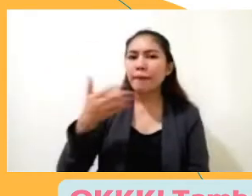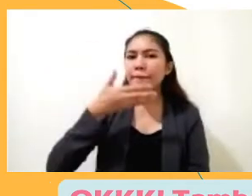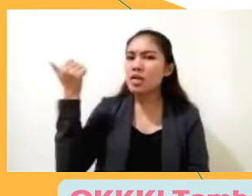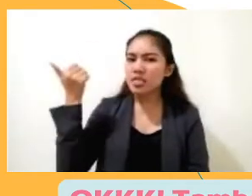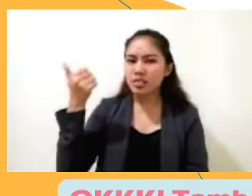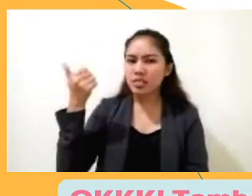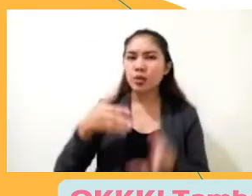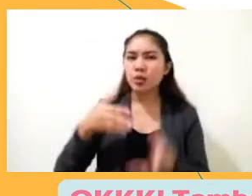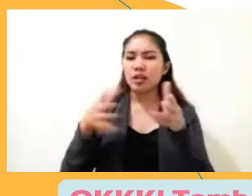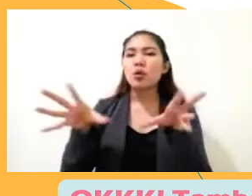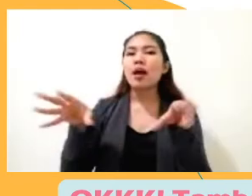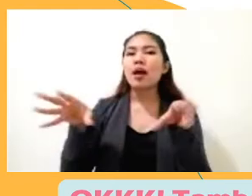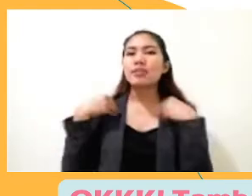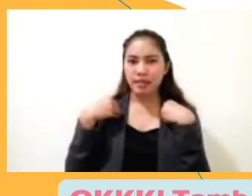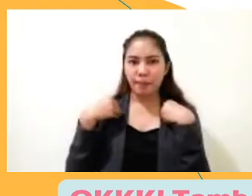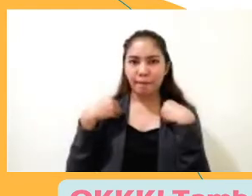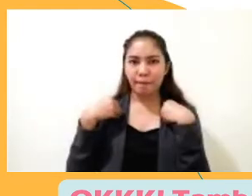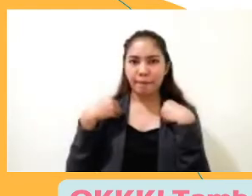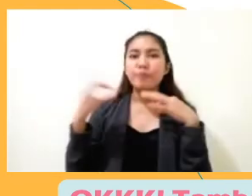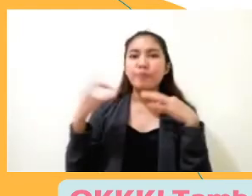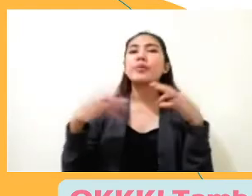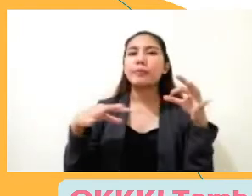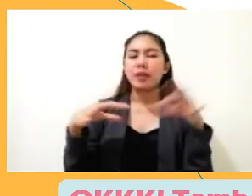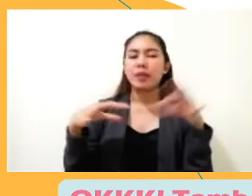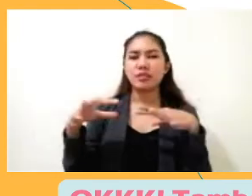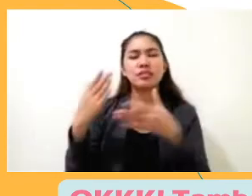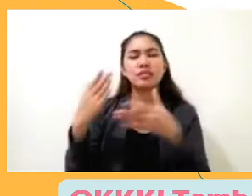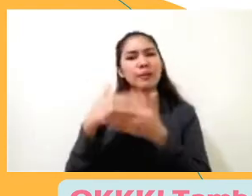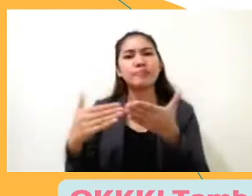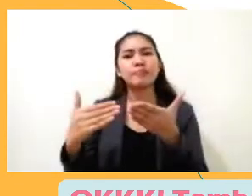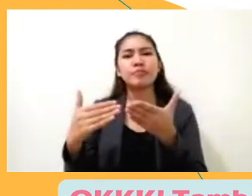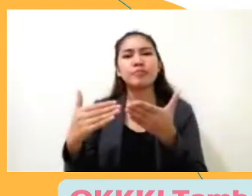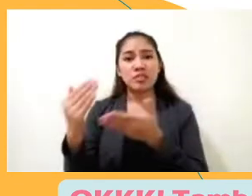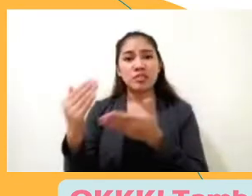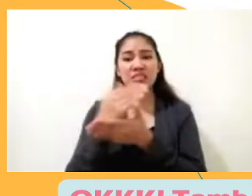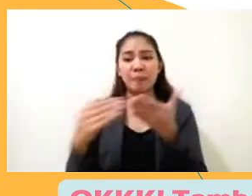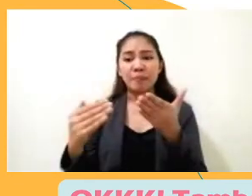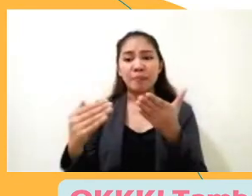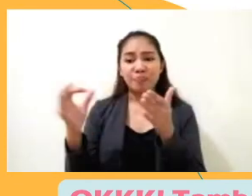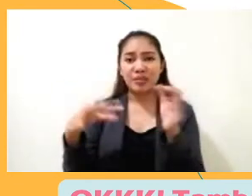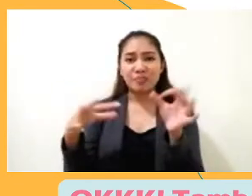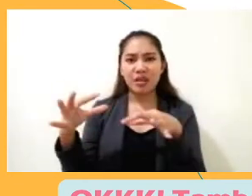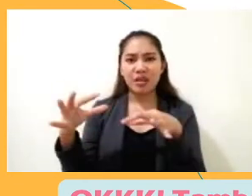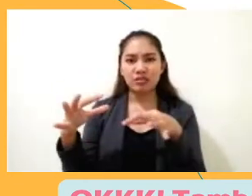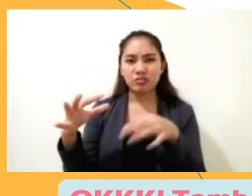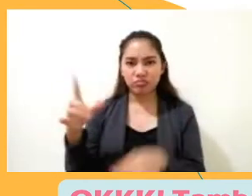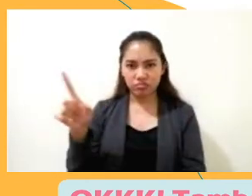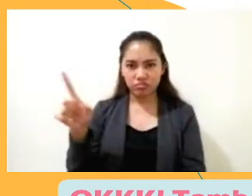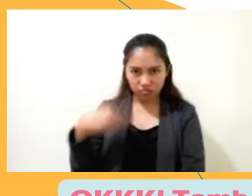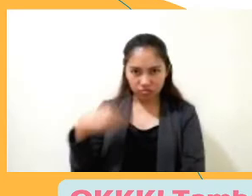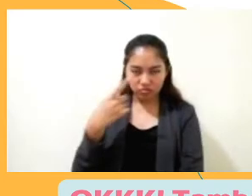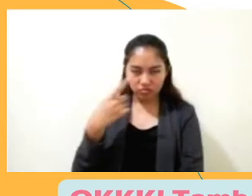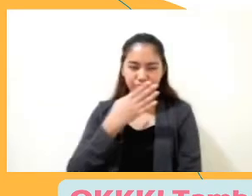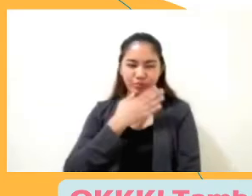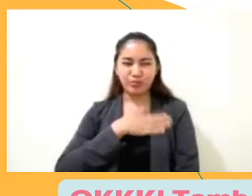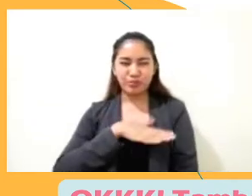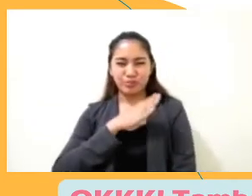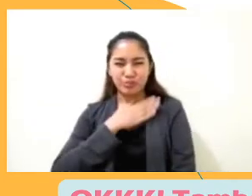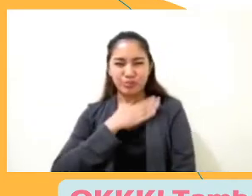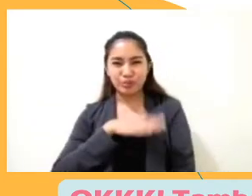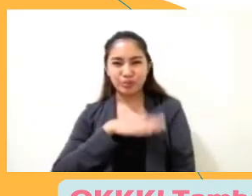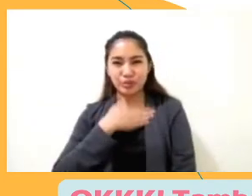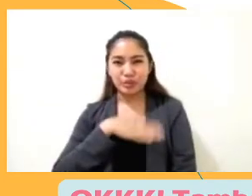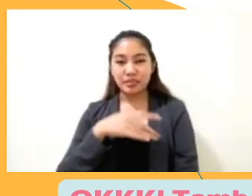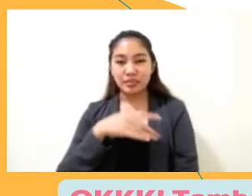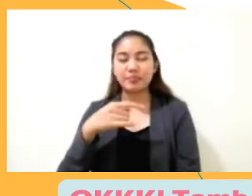ng criticisms? Meron po kasing mga ibang criticism na nakakasakit at meron din naman, dagdagan ko yung tanong ni